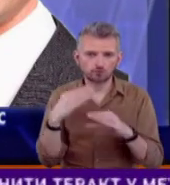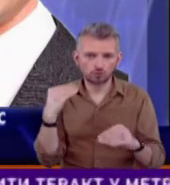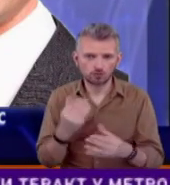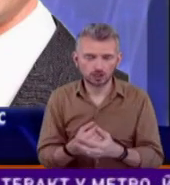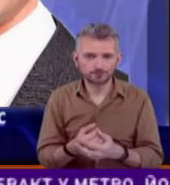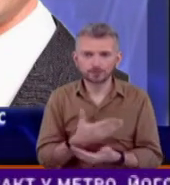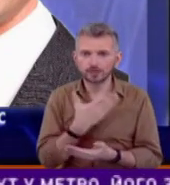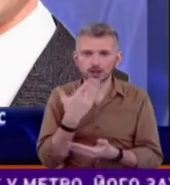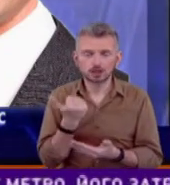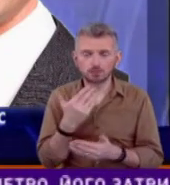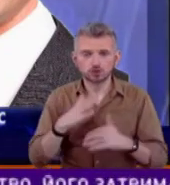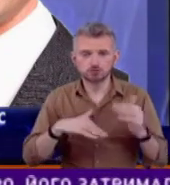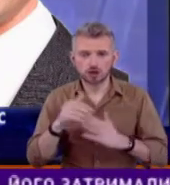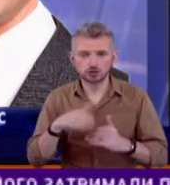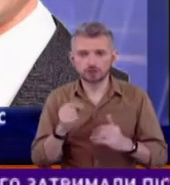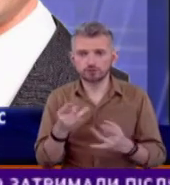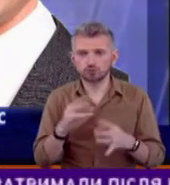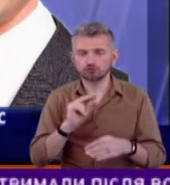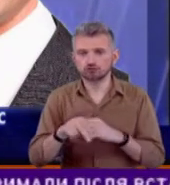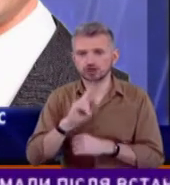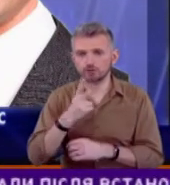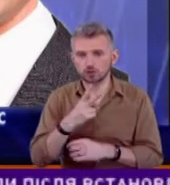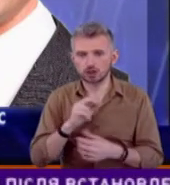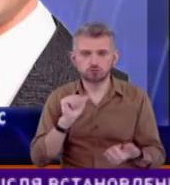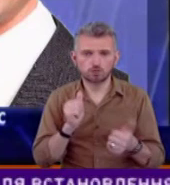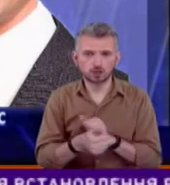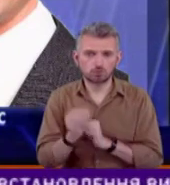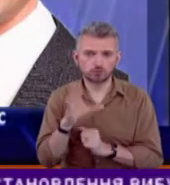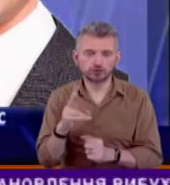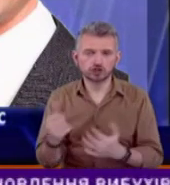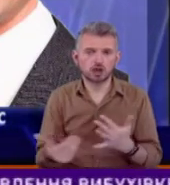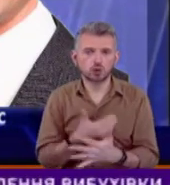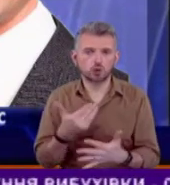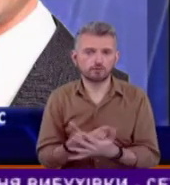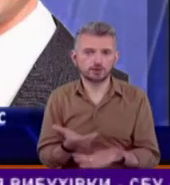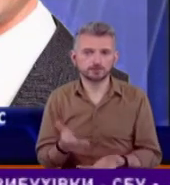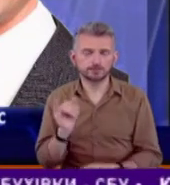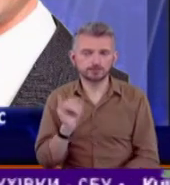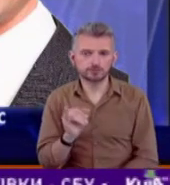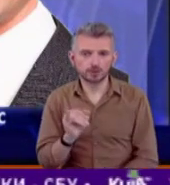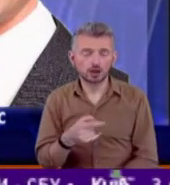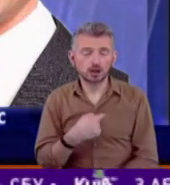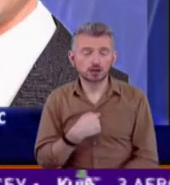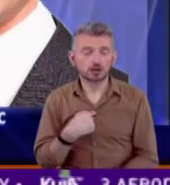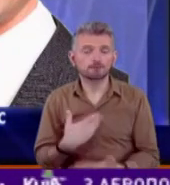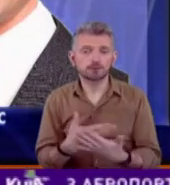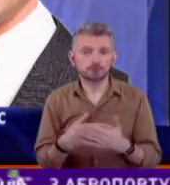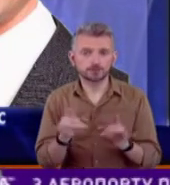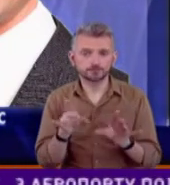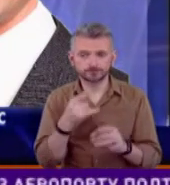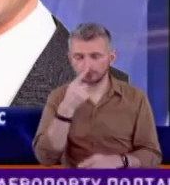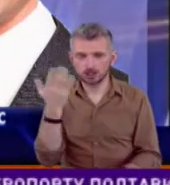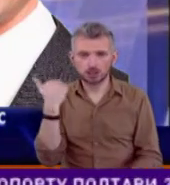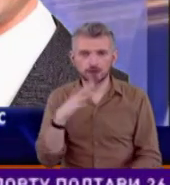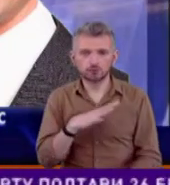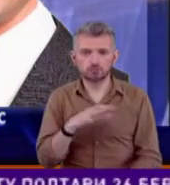не маючи практики, він просто через 2 роки поміняє посвідчення на нове. І я приведу приклад. Недавно